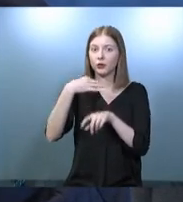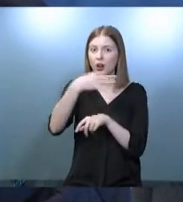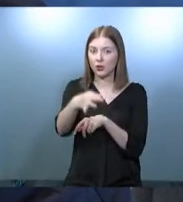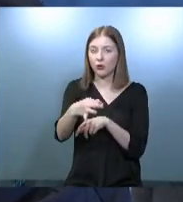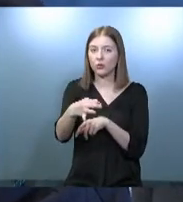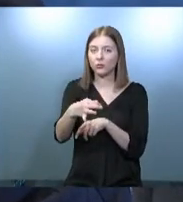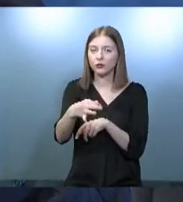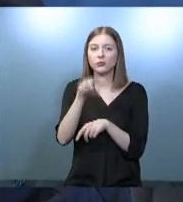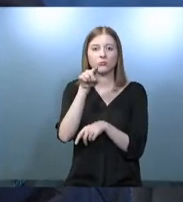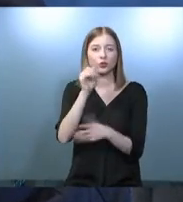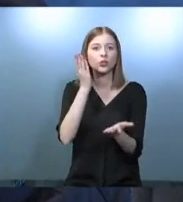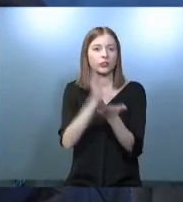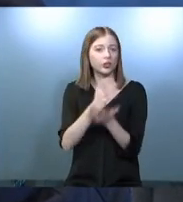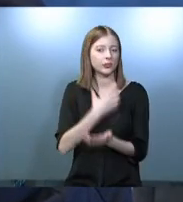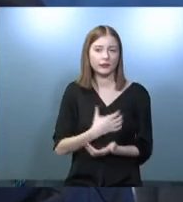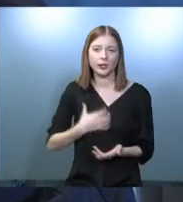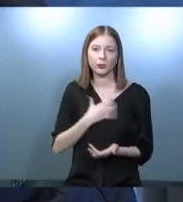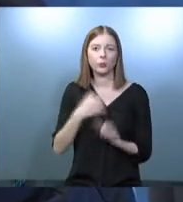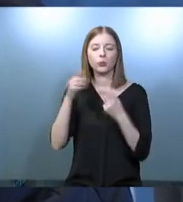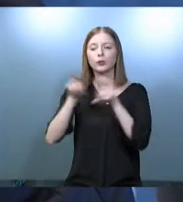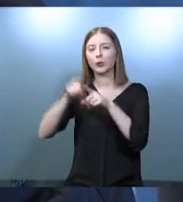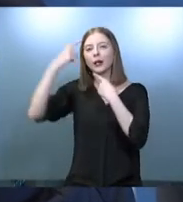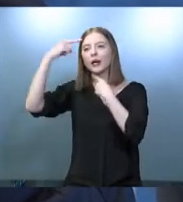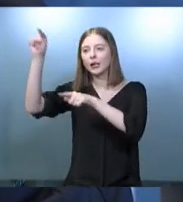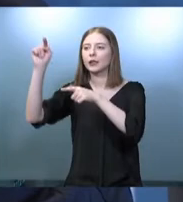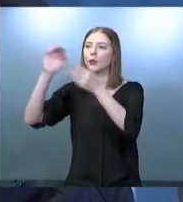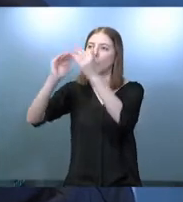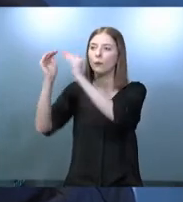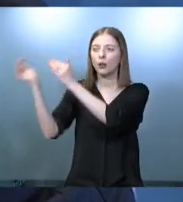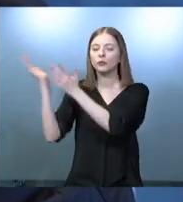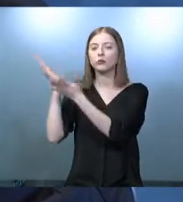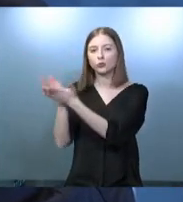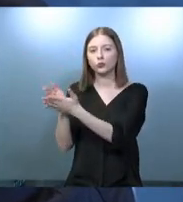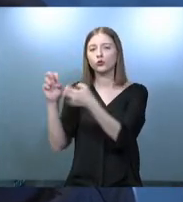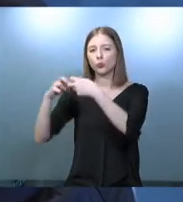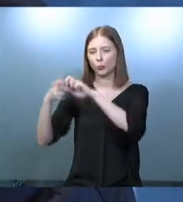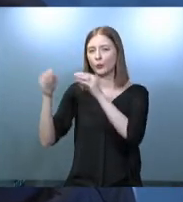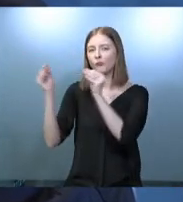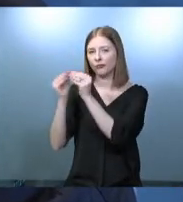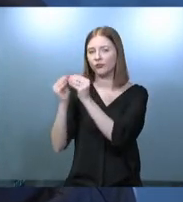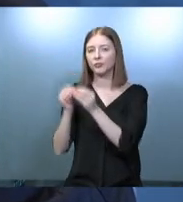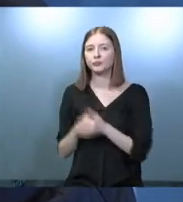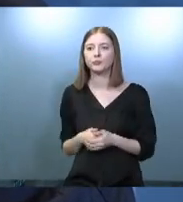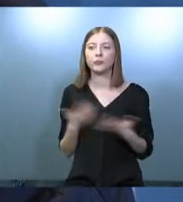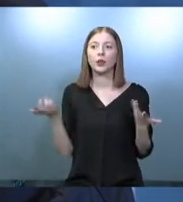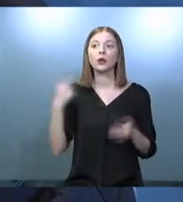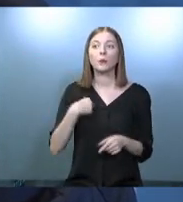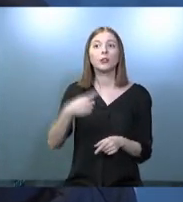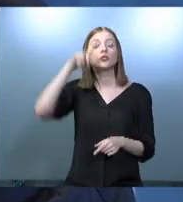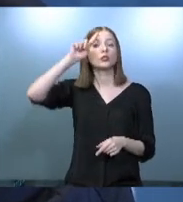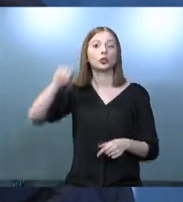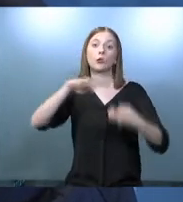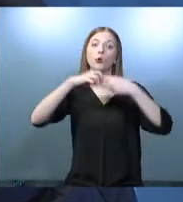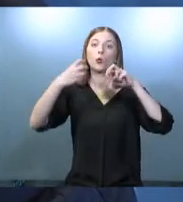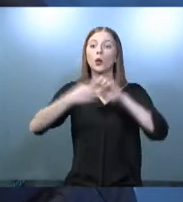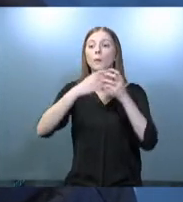neišimtis. Vėlgi, turime matymą, turime, žinome, kaip galima spręsti tą problemą ir jau šiais